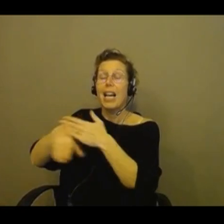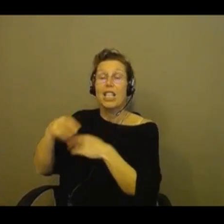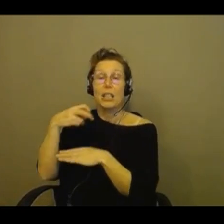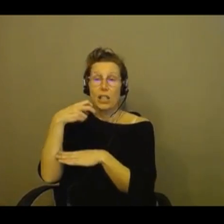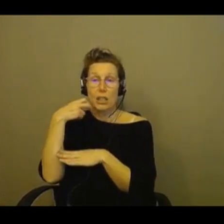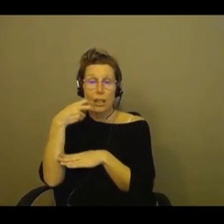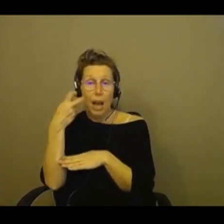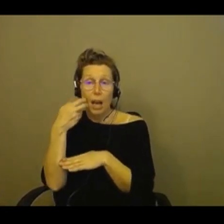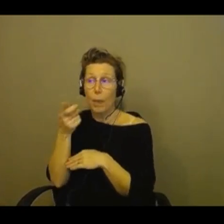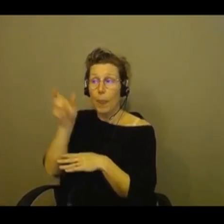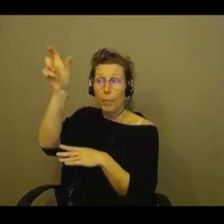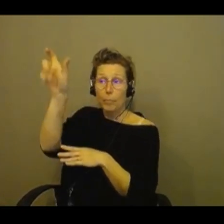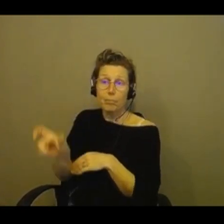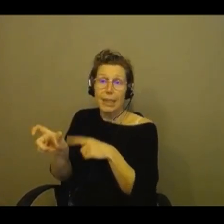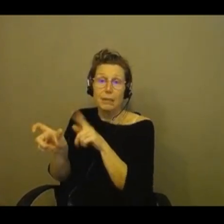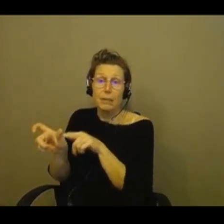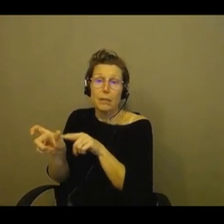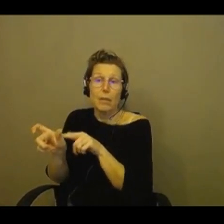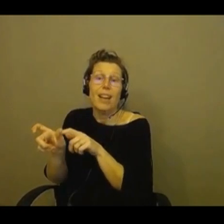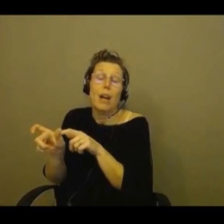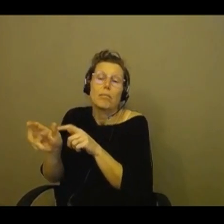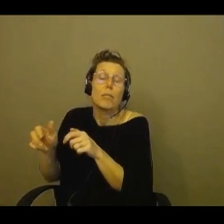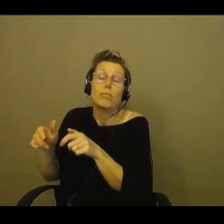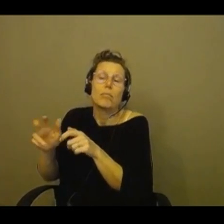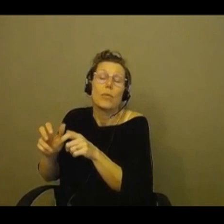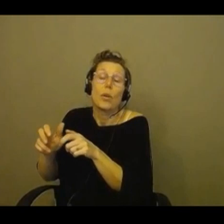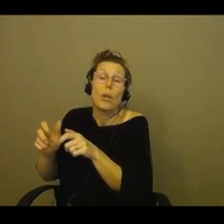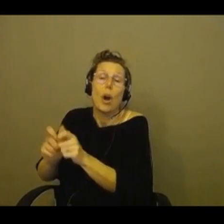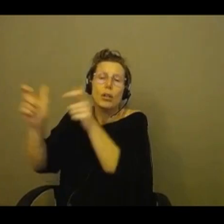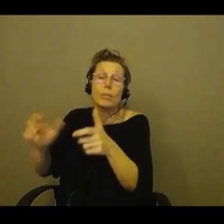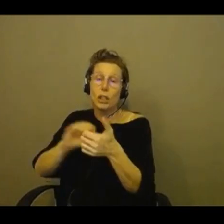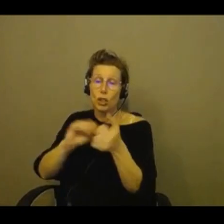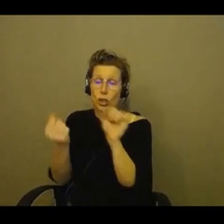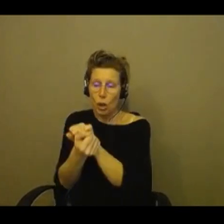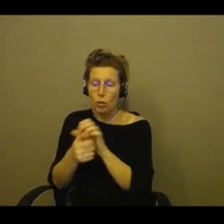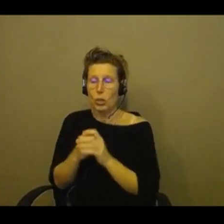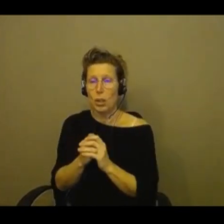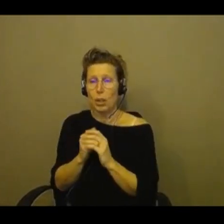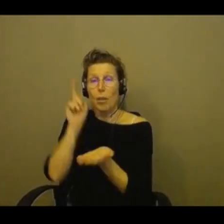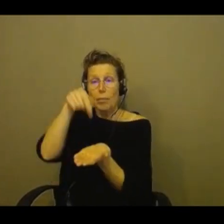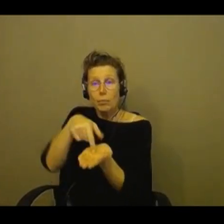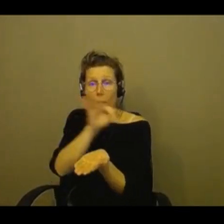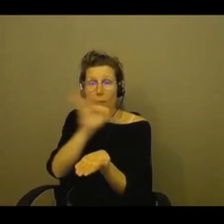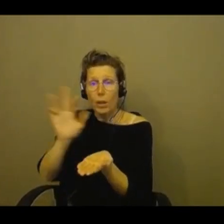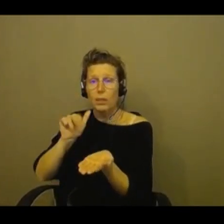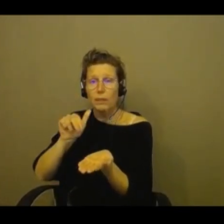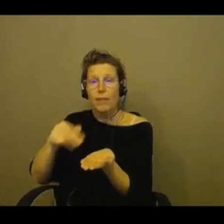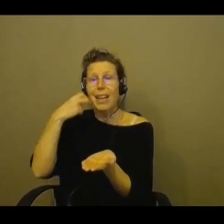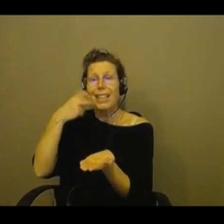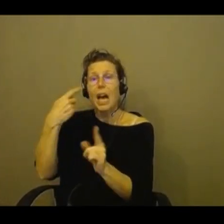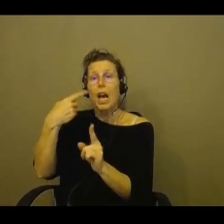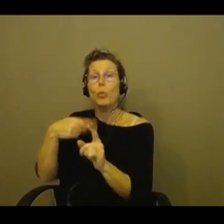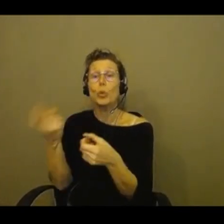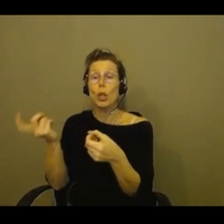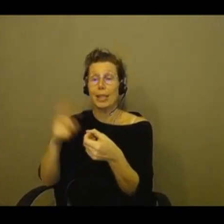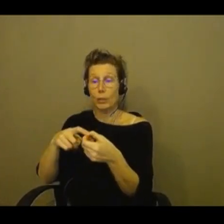Donc, pour les gares françaises, donc, ça sera Gare et Connexion qui va assurer ce service. Avec